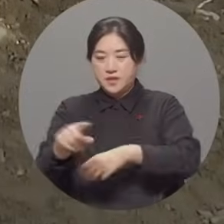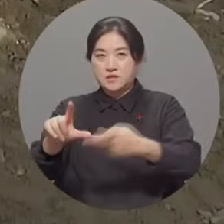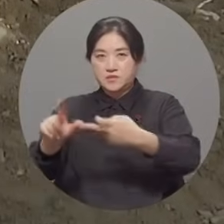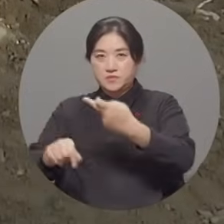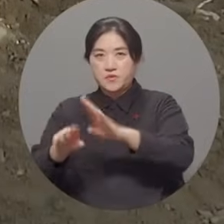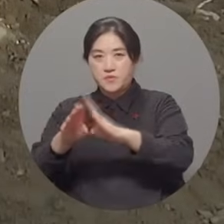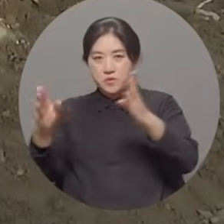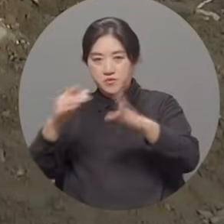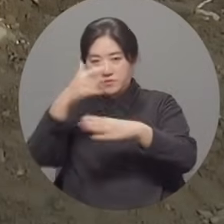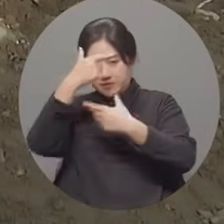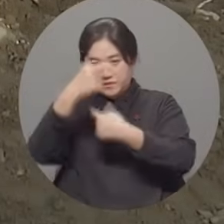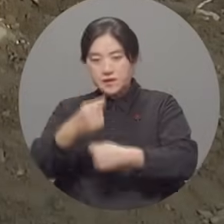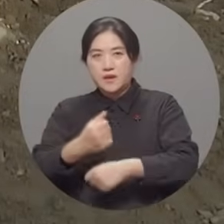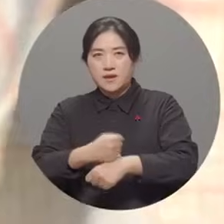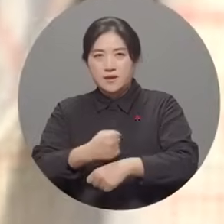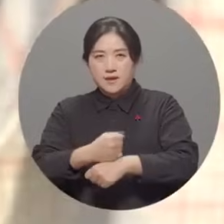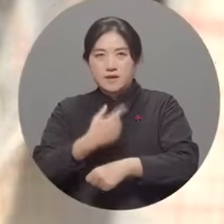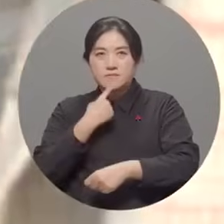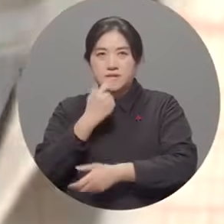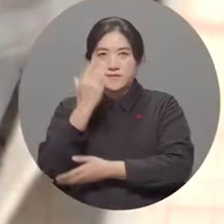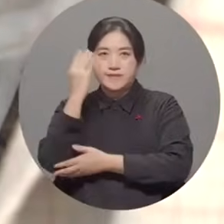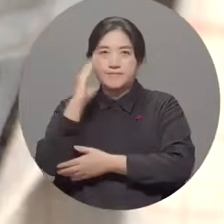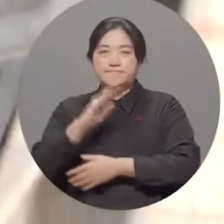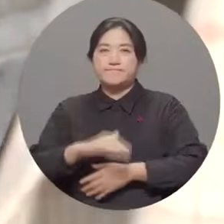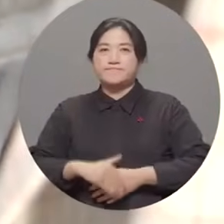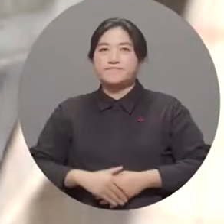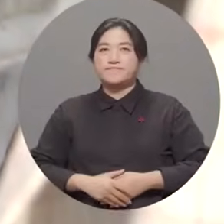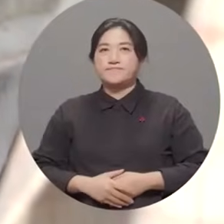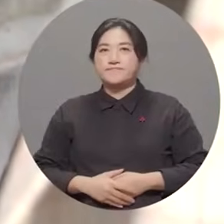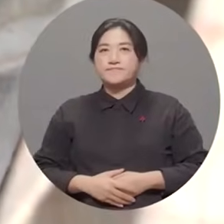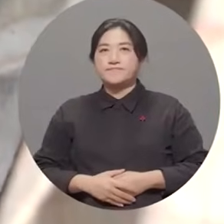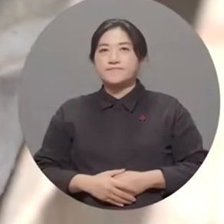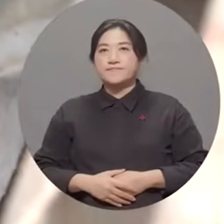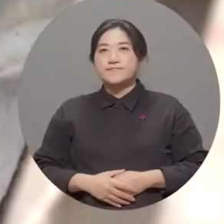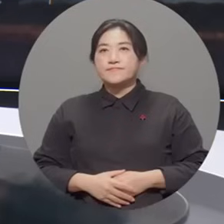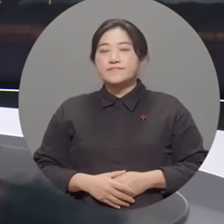개통도 지켜질 것이라고 밝혔습니다. MBC 뉴스 정자영입니다.